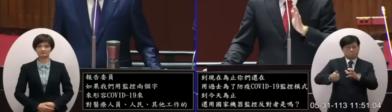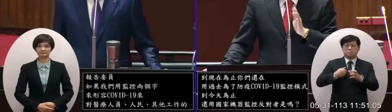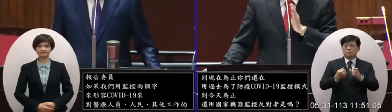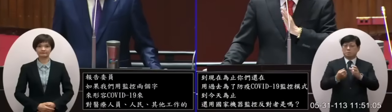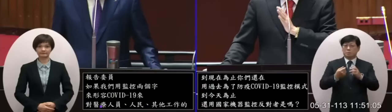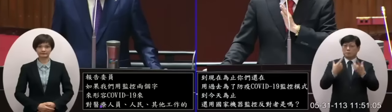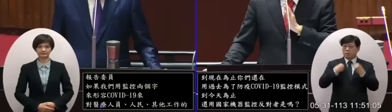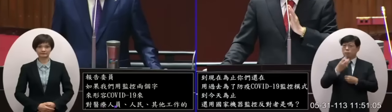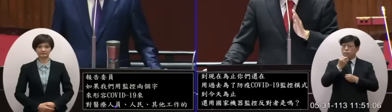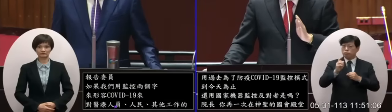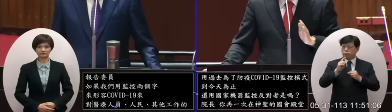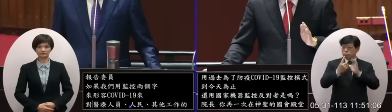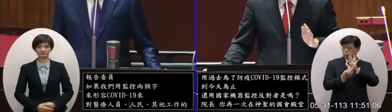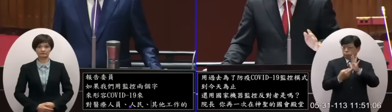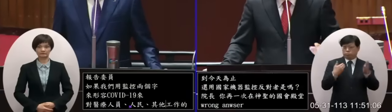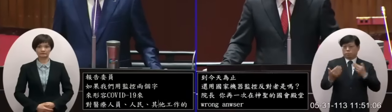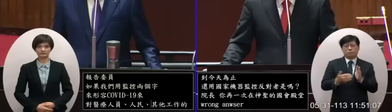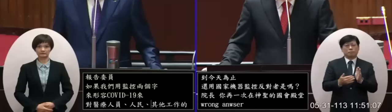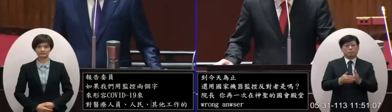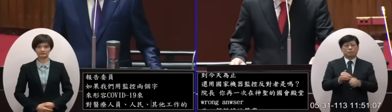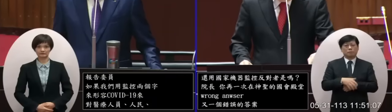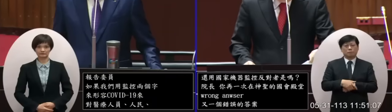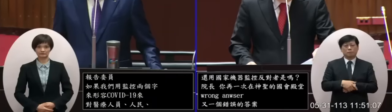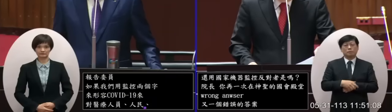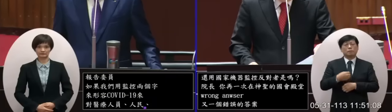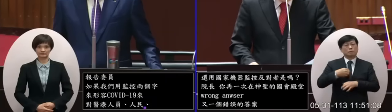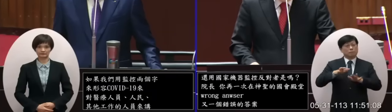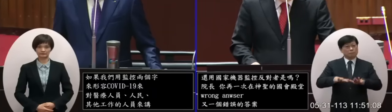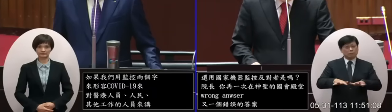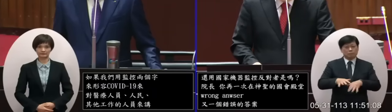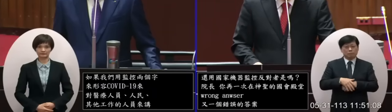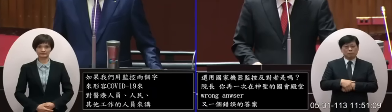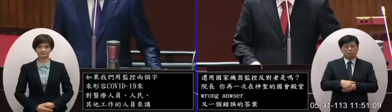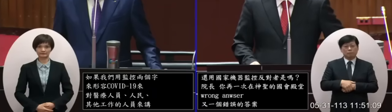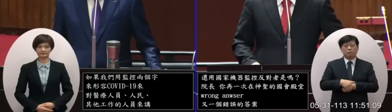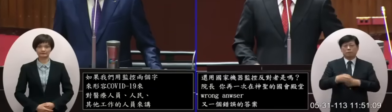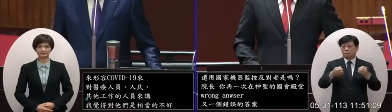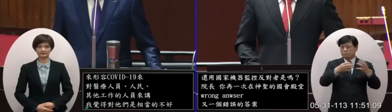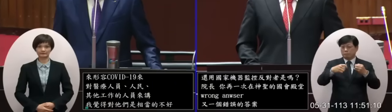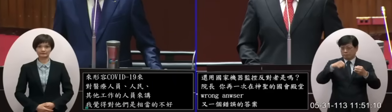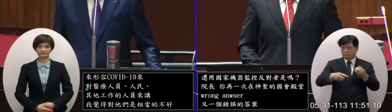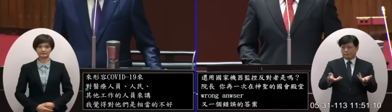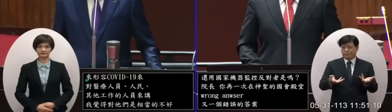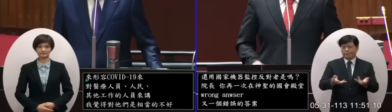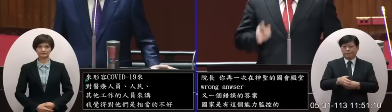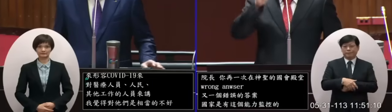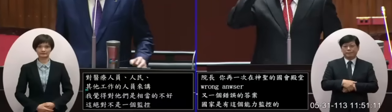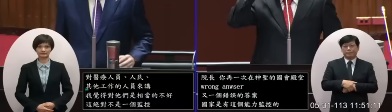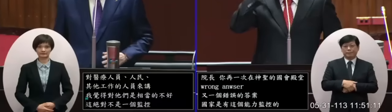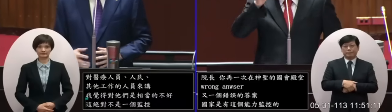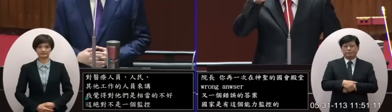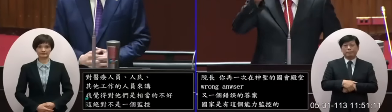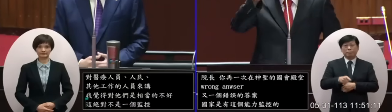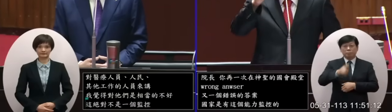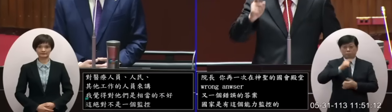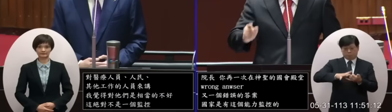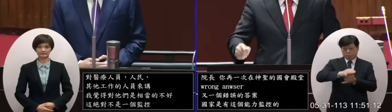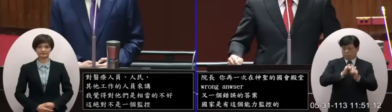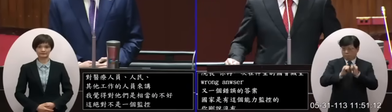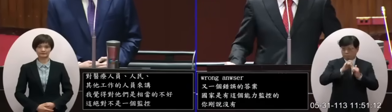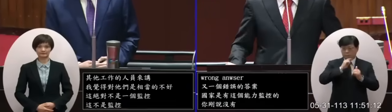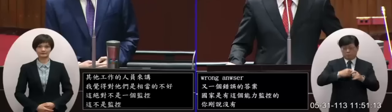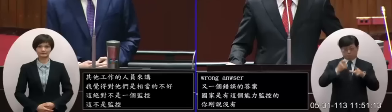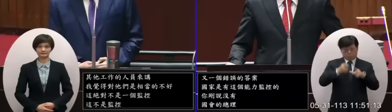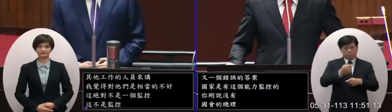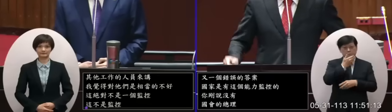都已经，以色列总理都讲得这么清楚，本席现在跟您讨论这个事情，这是全国人民的公众